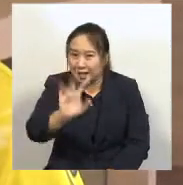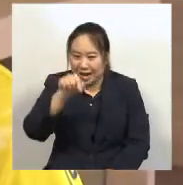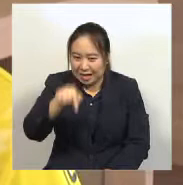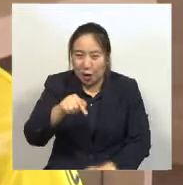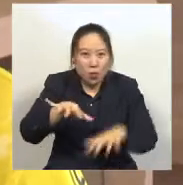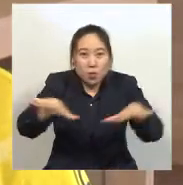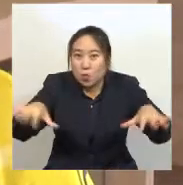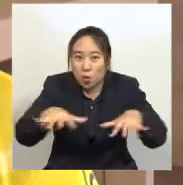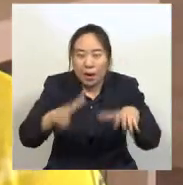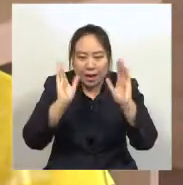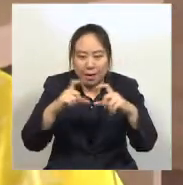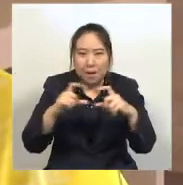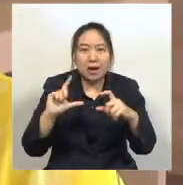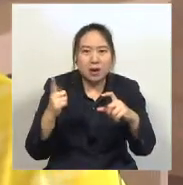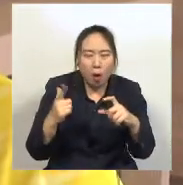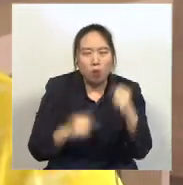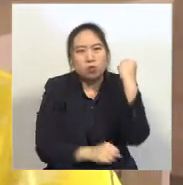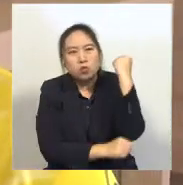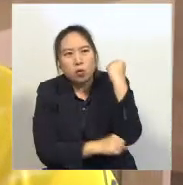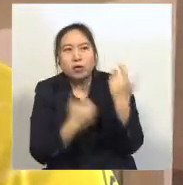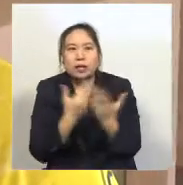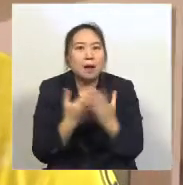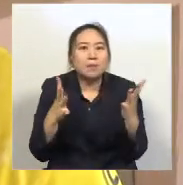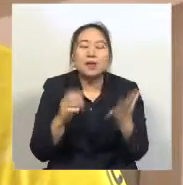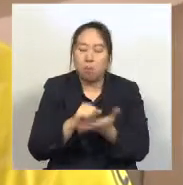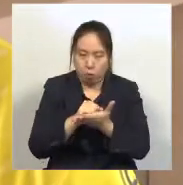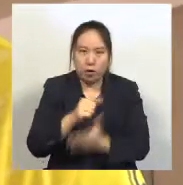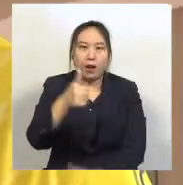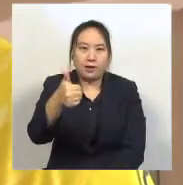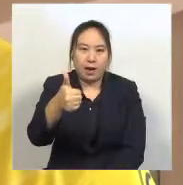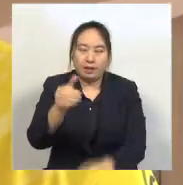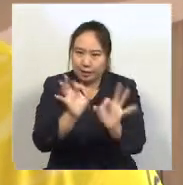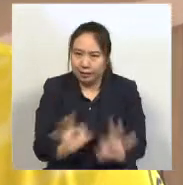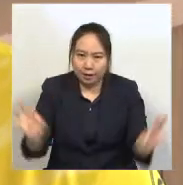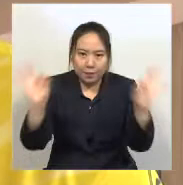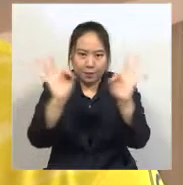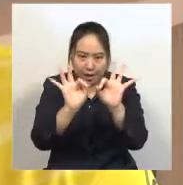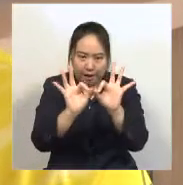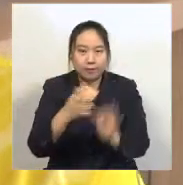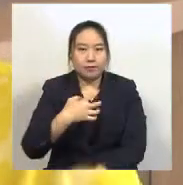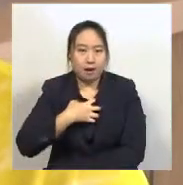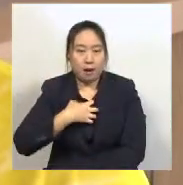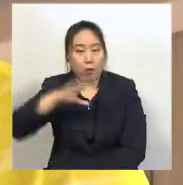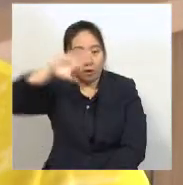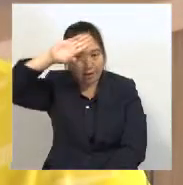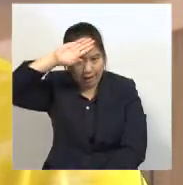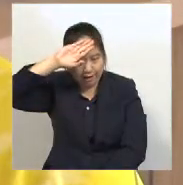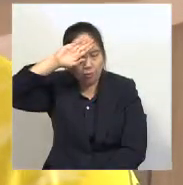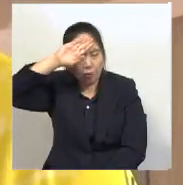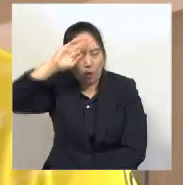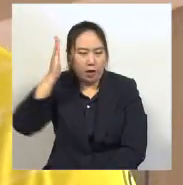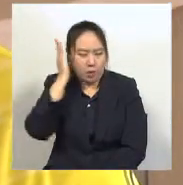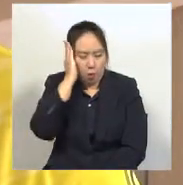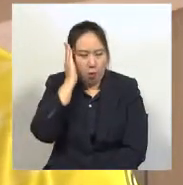ถือบัตรทองมาเป็นผู้ยากไร้อะไรก็ได้หมดครับเราก็ให้บริการหมดเพียงแต่หลักการเราคือต้องการให้คนไข้มีความเป็นส่วนตัวแล้